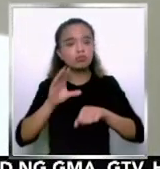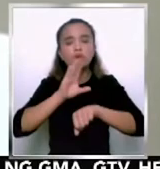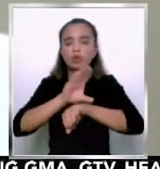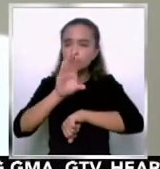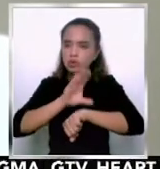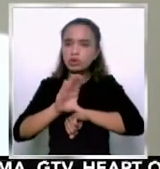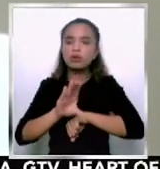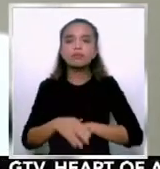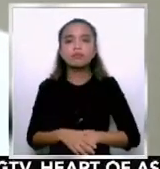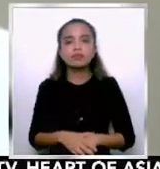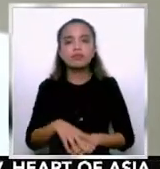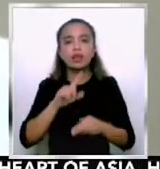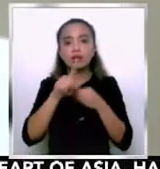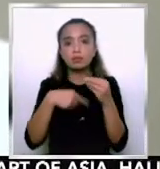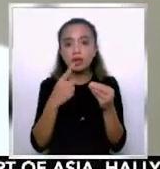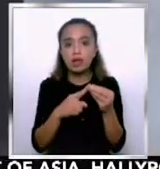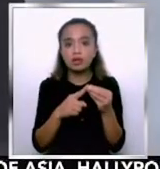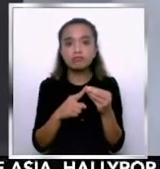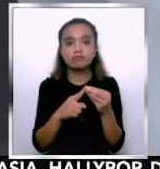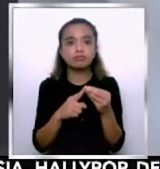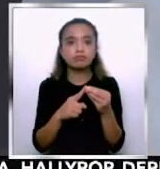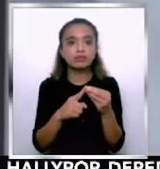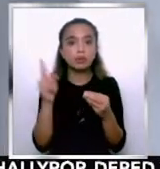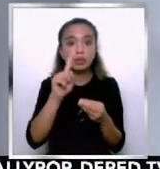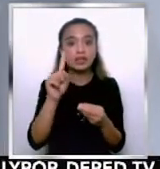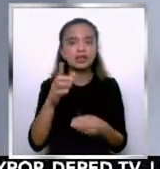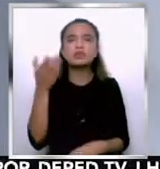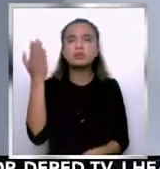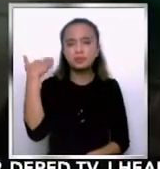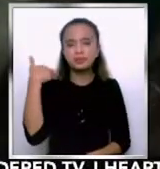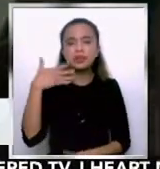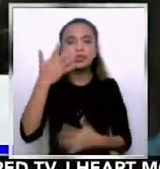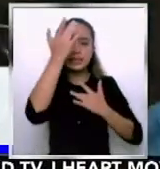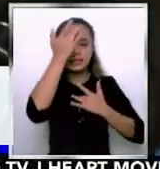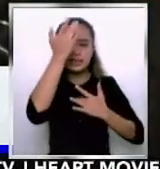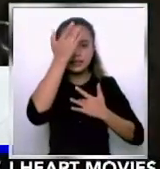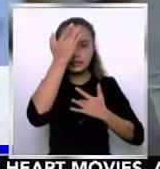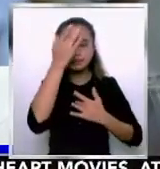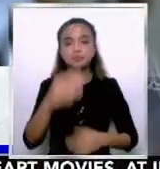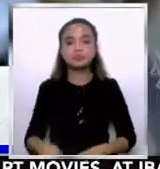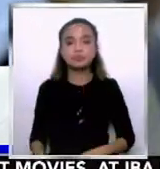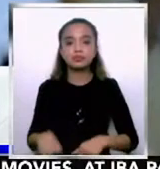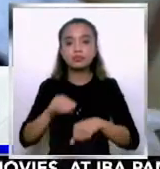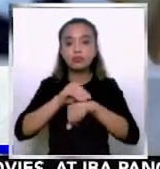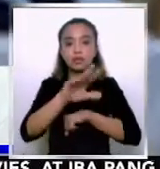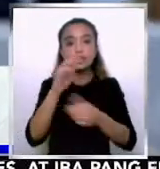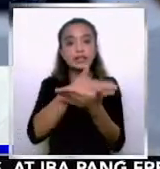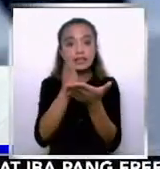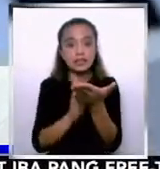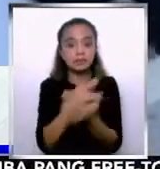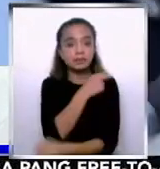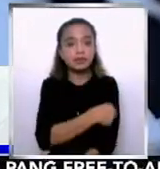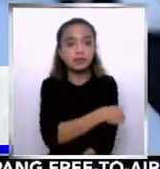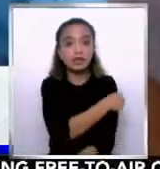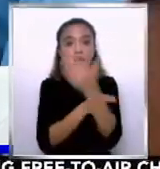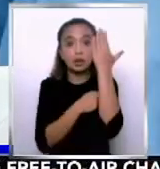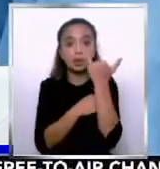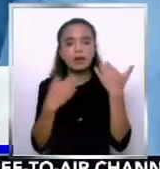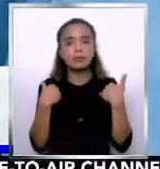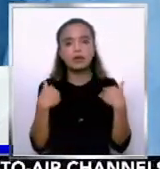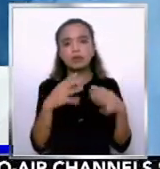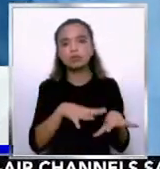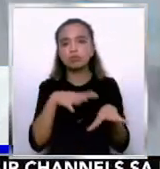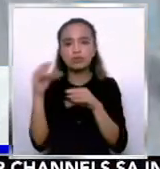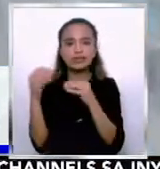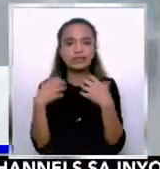sa kanilang mga dating sakit. Apektado rin daw ang kapasidad ng ilang ospital dahil sa mga umalis na healthcare workers, lalo ang